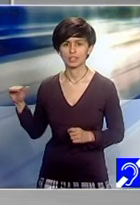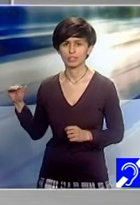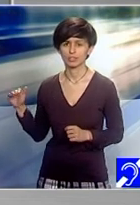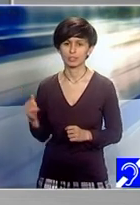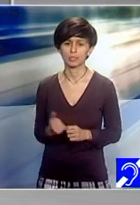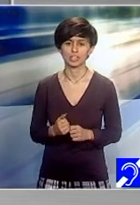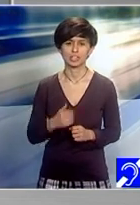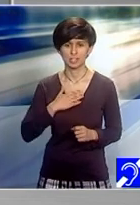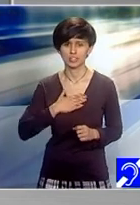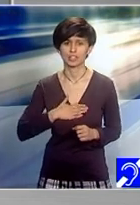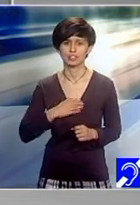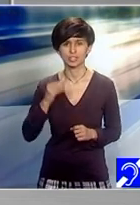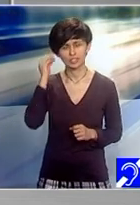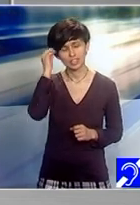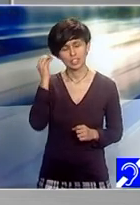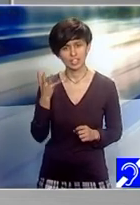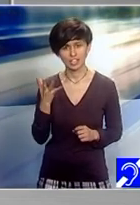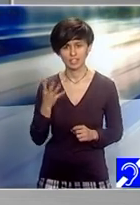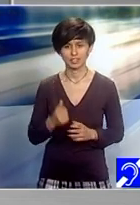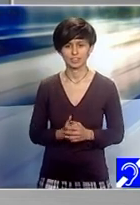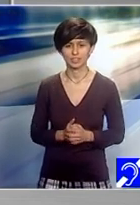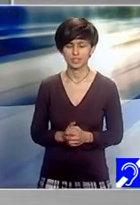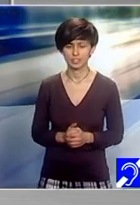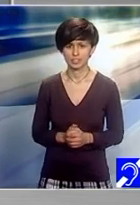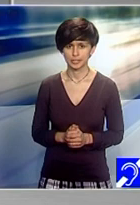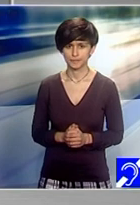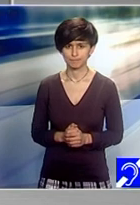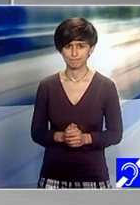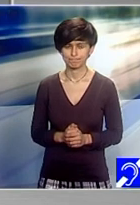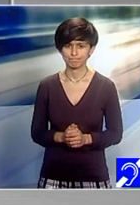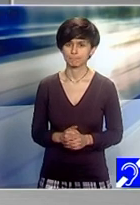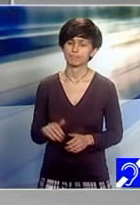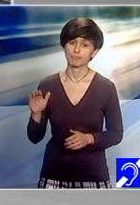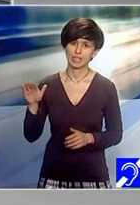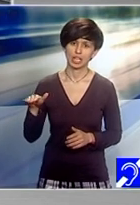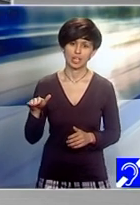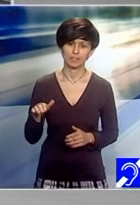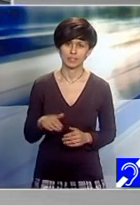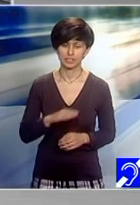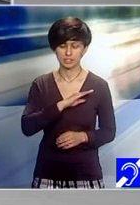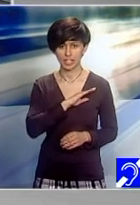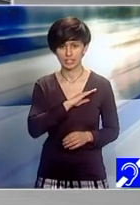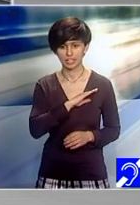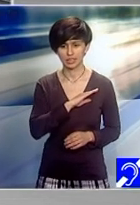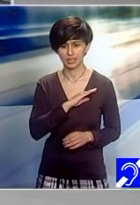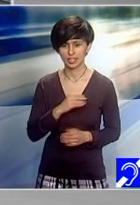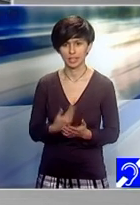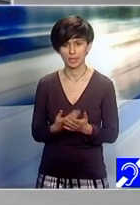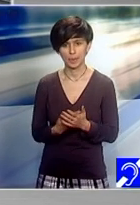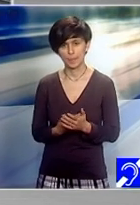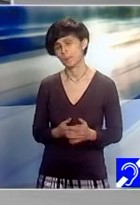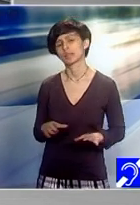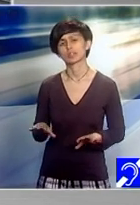șabloane și de a fi de creativi. Aveți, de asemenea, ateliere pentru a